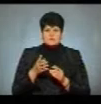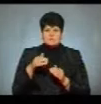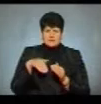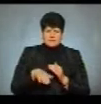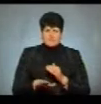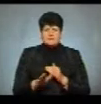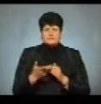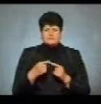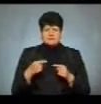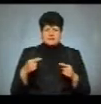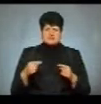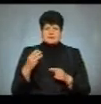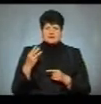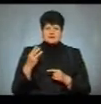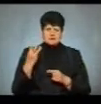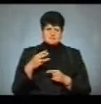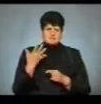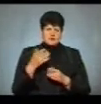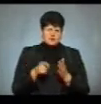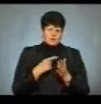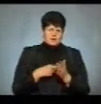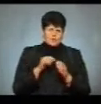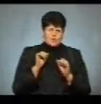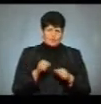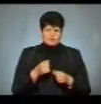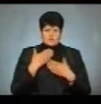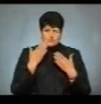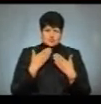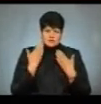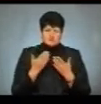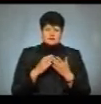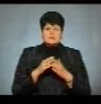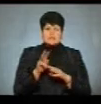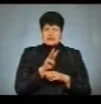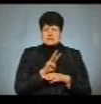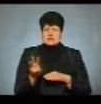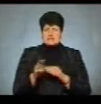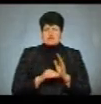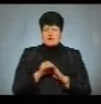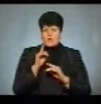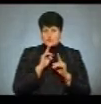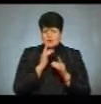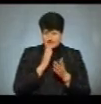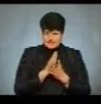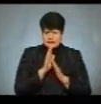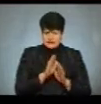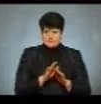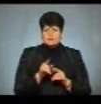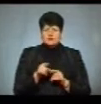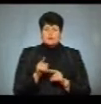Це методика на 35 сторінок. Будь-хто може зайти чи на сайт Верховної Ради, ознайомитися з нею. Але, каже, вона